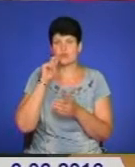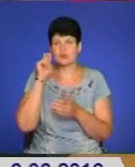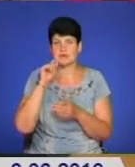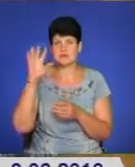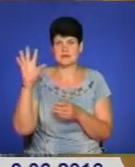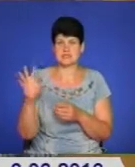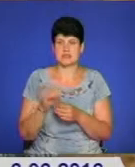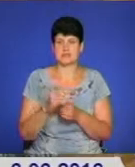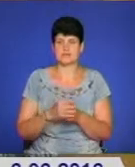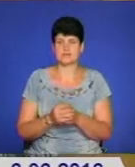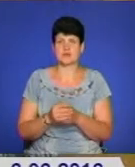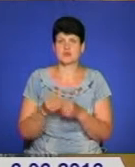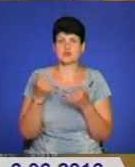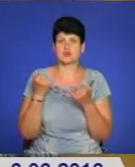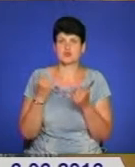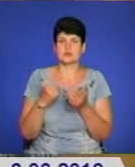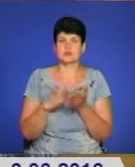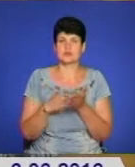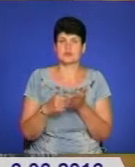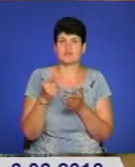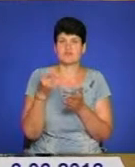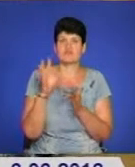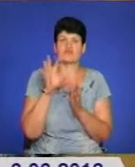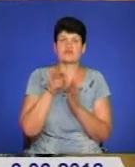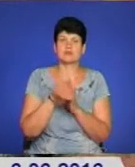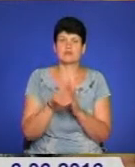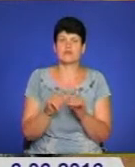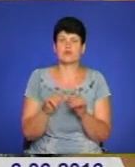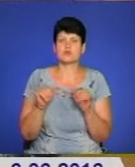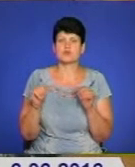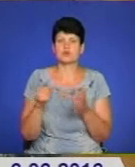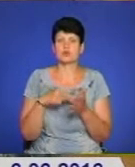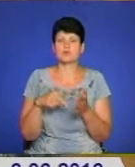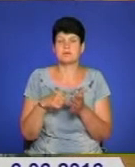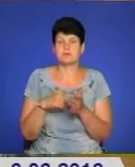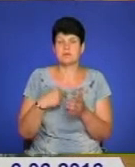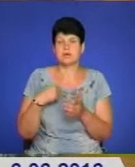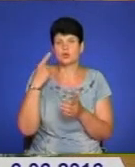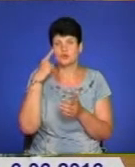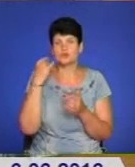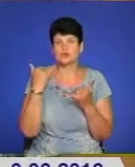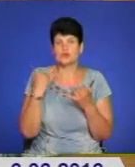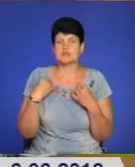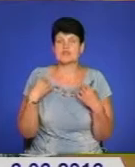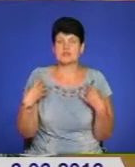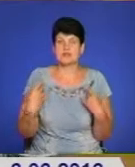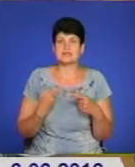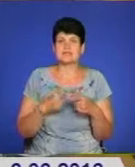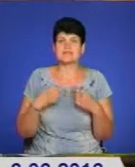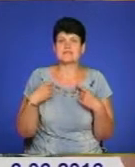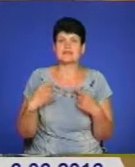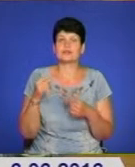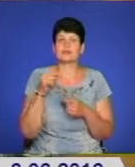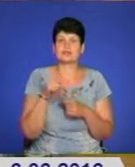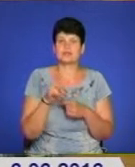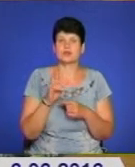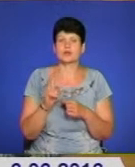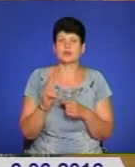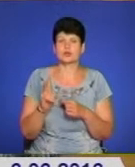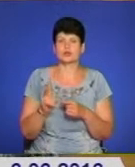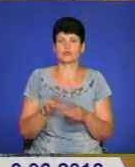загалом. Сьогодні ми відмічаємо ваш вклад в розвиток міста, в розвиток громадянського суспільства. Я думаю, що сьогоднішнє свято не тільки свято ваше, а свято тих, хто сповідує